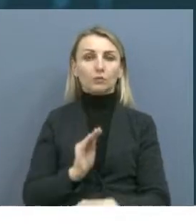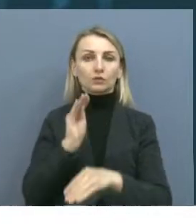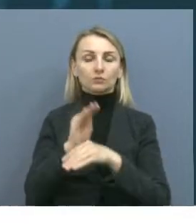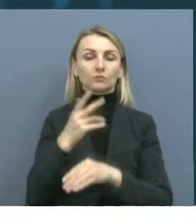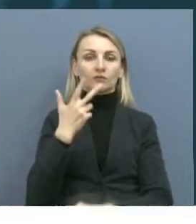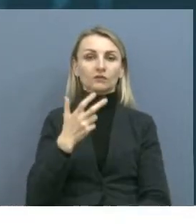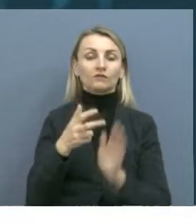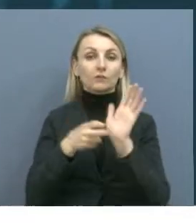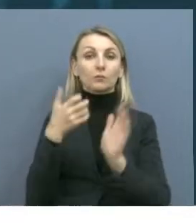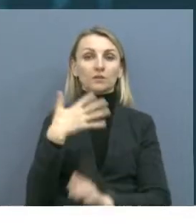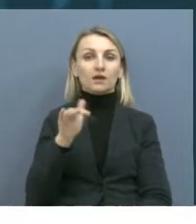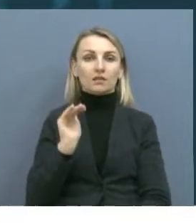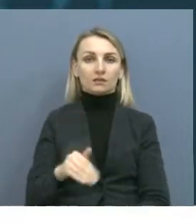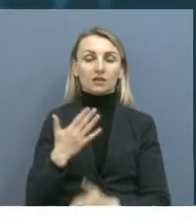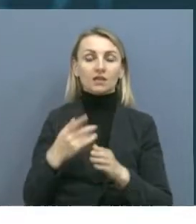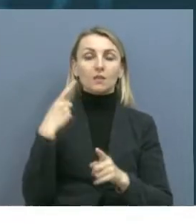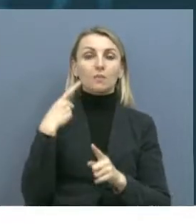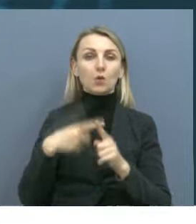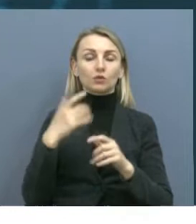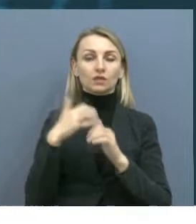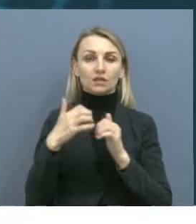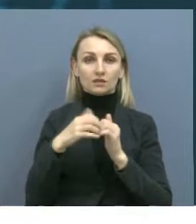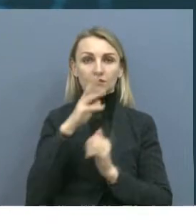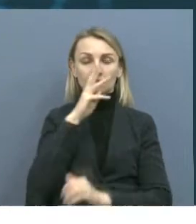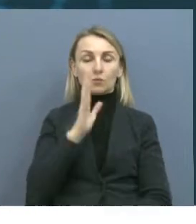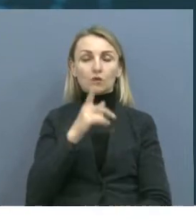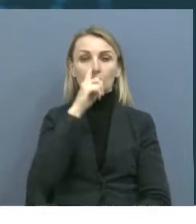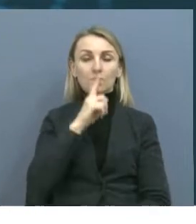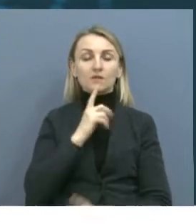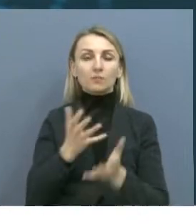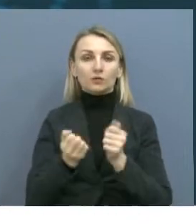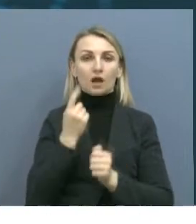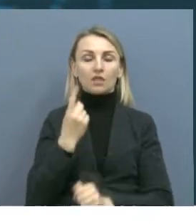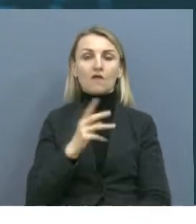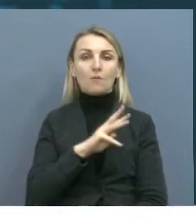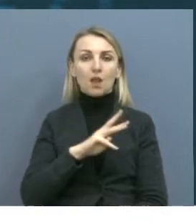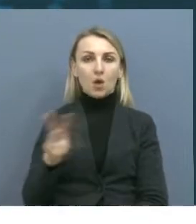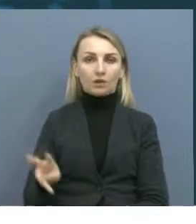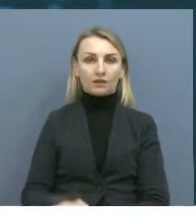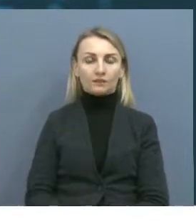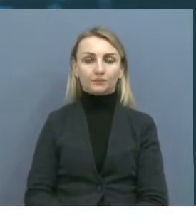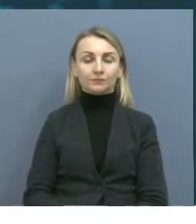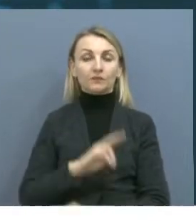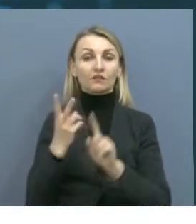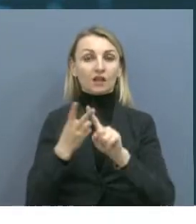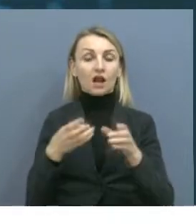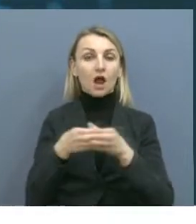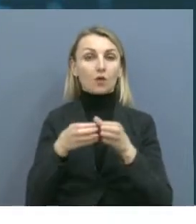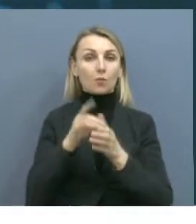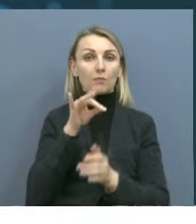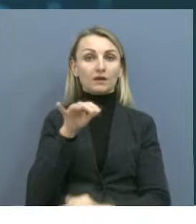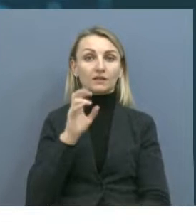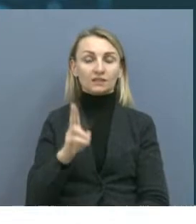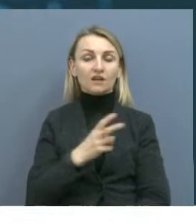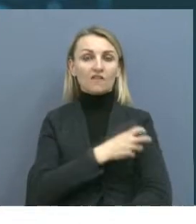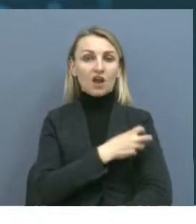850 тысяч тенге. Если прибавить среднюю заработную плату, то в месяц они будут получать свыше 1 миллиона тенге. Вторая группа риска – это врачи,